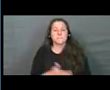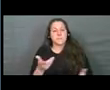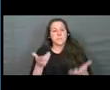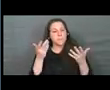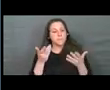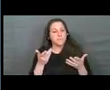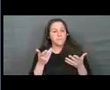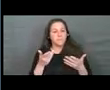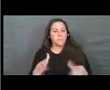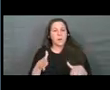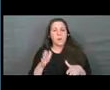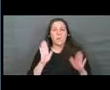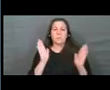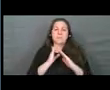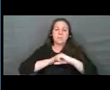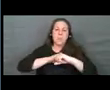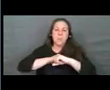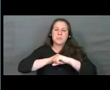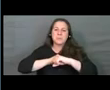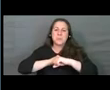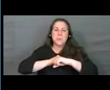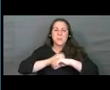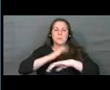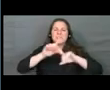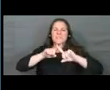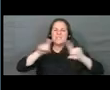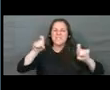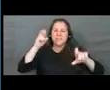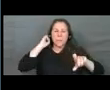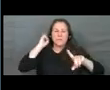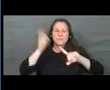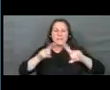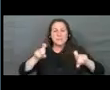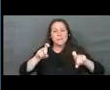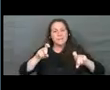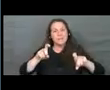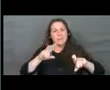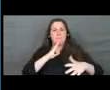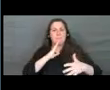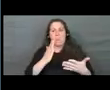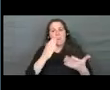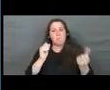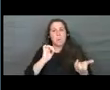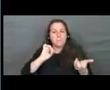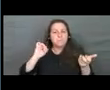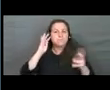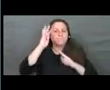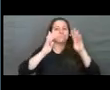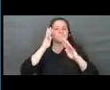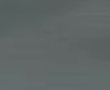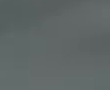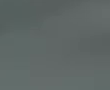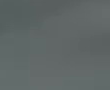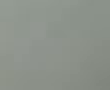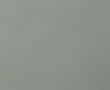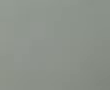Et je fais une petite promo pour la neurodiversité qui est, comme vous le devinez, un facteur d'innovation. Alors, merci